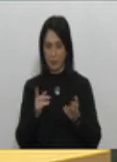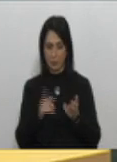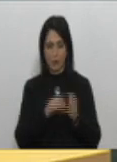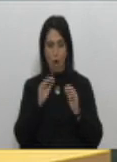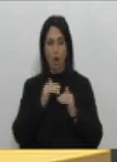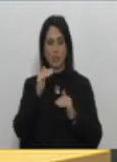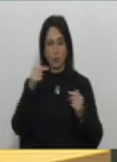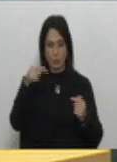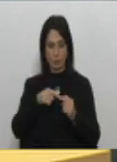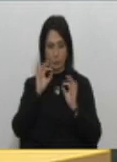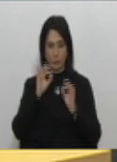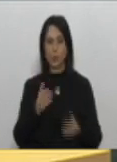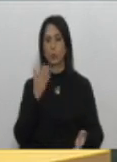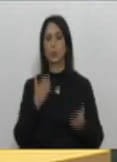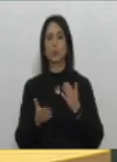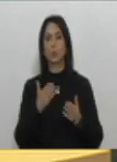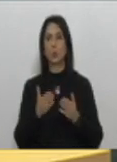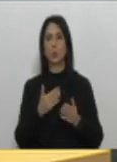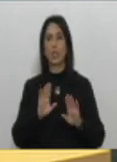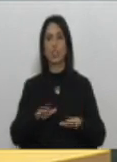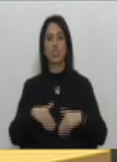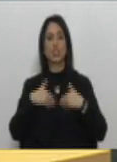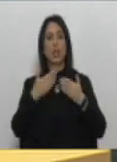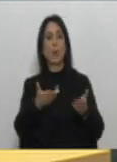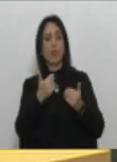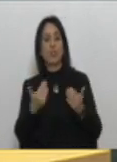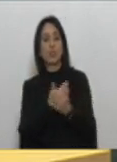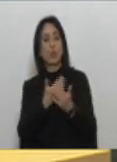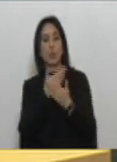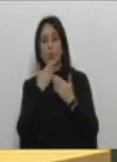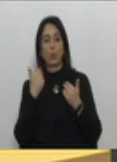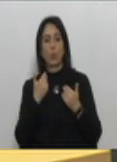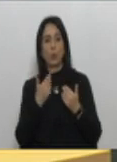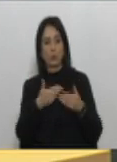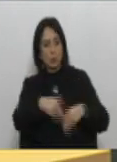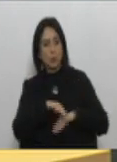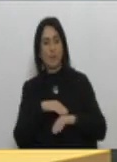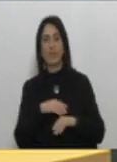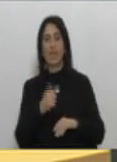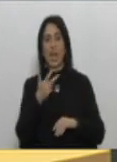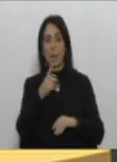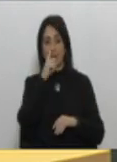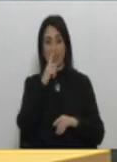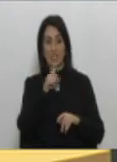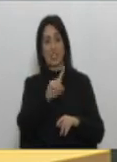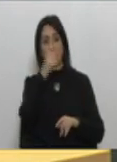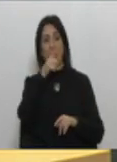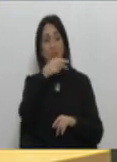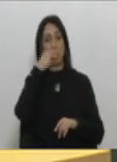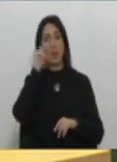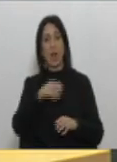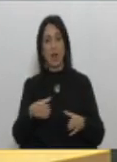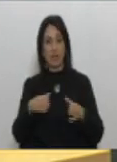შესაბამისად მოქმედებთ, თუ შემოთავაზება არ გაქვთ, თუ რამდენიმე თვის წინ თქვენ იყავით ერთ-ერთი თქვენს კოლეგებთან ერთად,